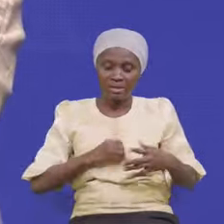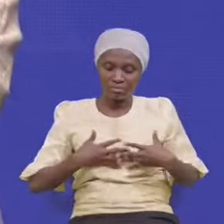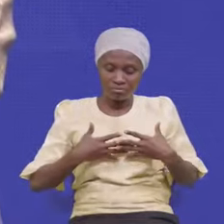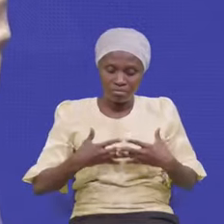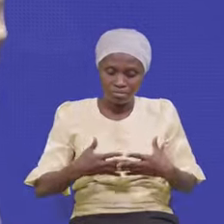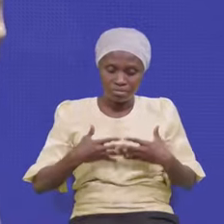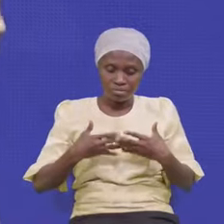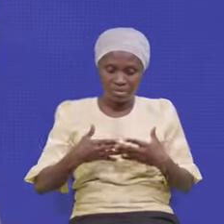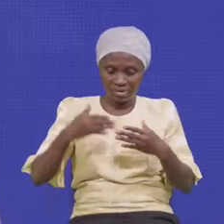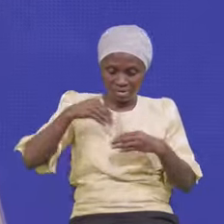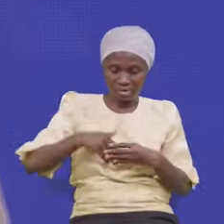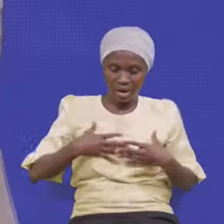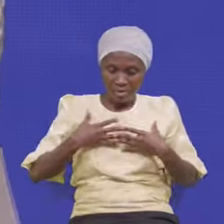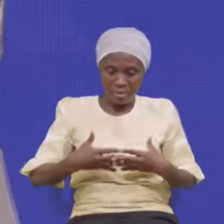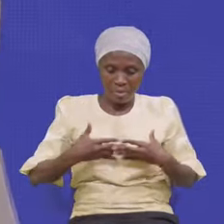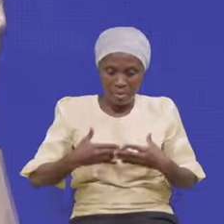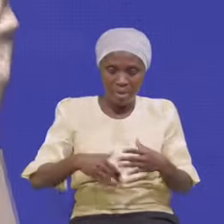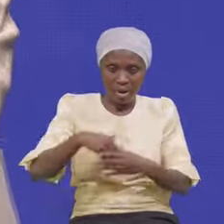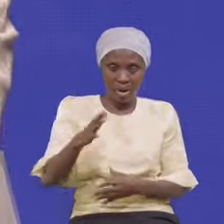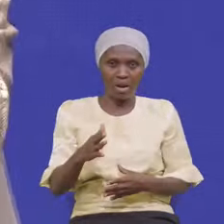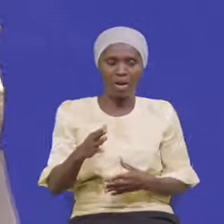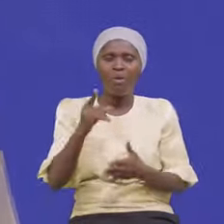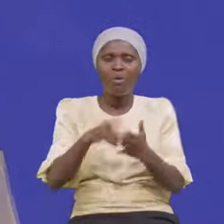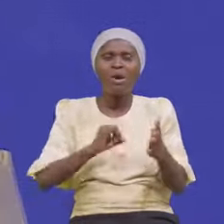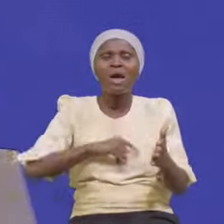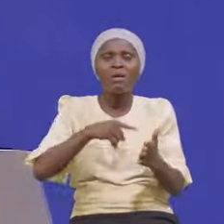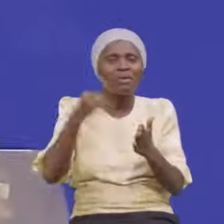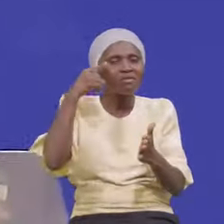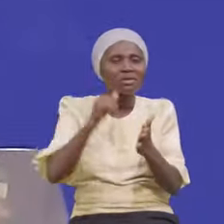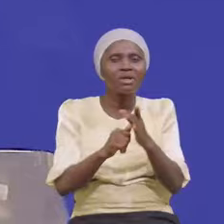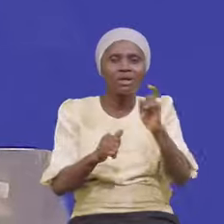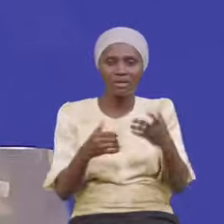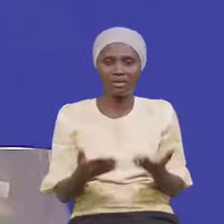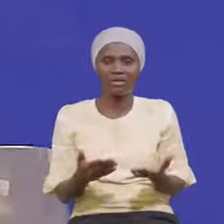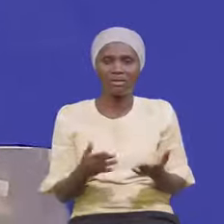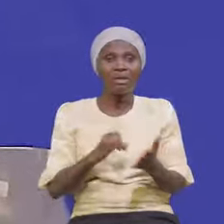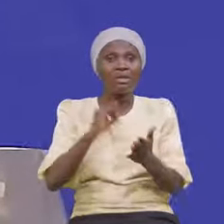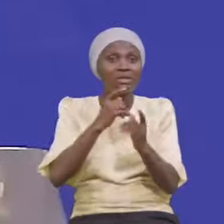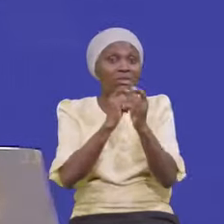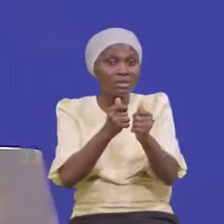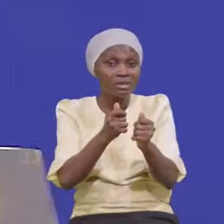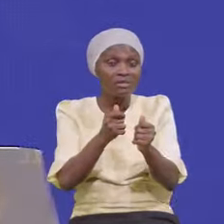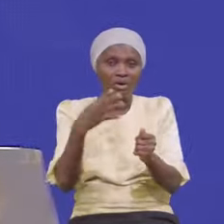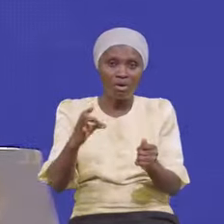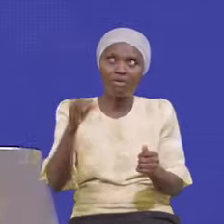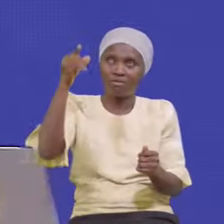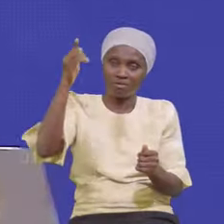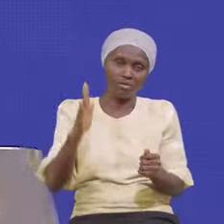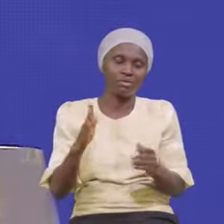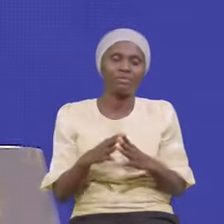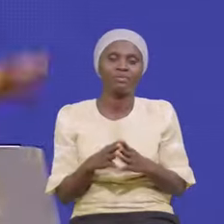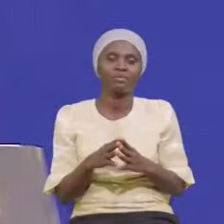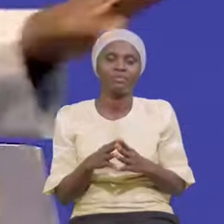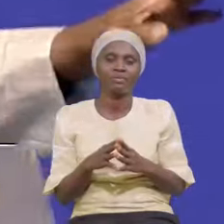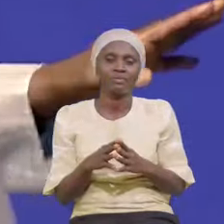మరల విడిచిపెడుతున్నానంటే. What did I pay for that? నేను దాని కోసం ఏం డబ్బు చెల్లించాను? The gift of God. అది దేవుని